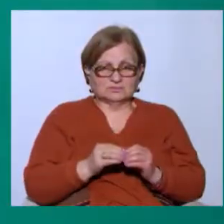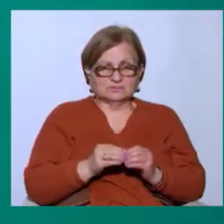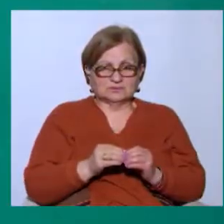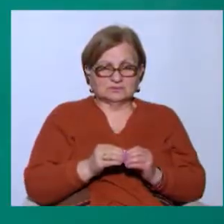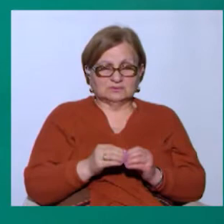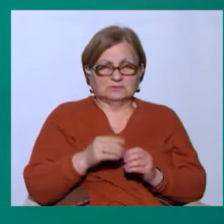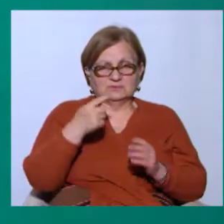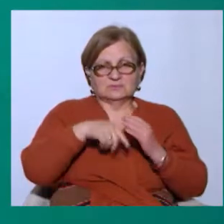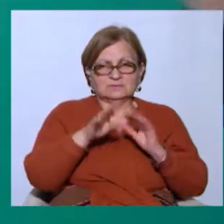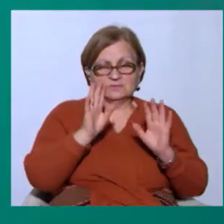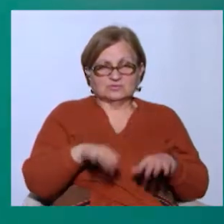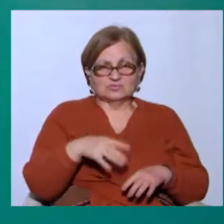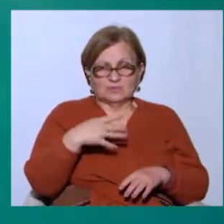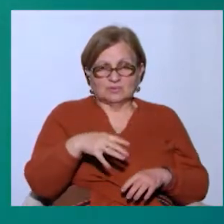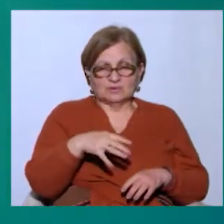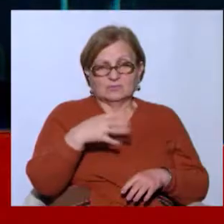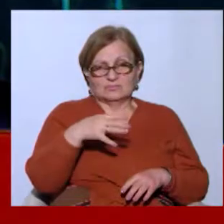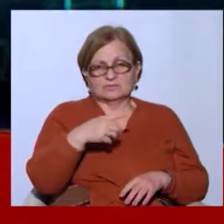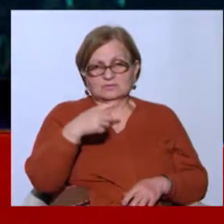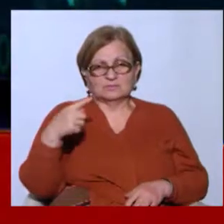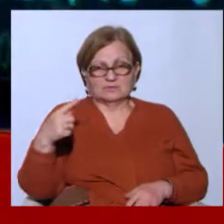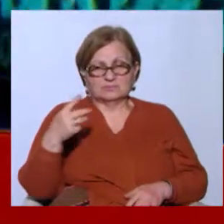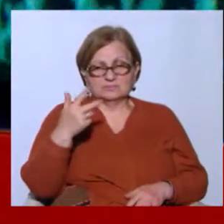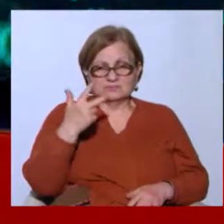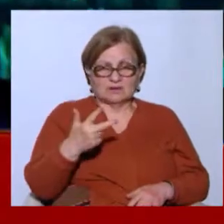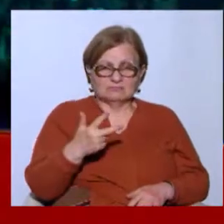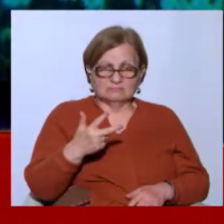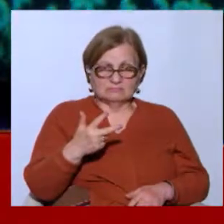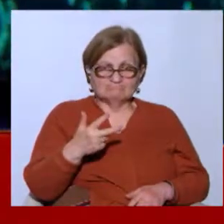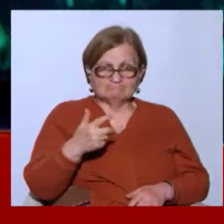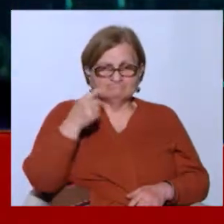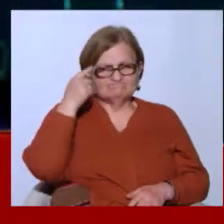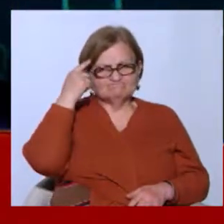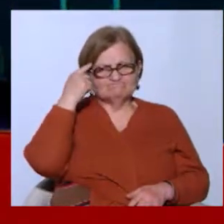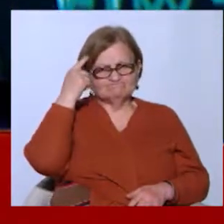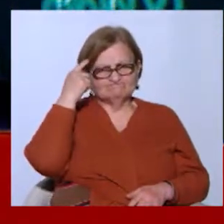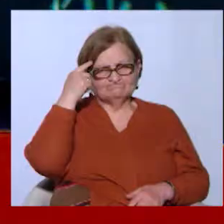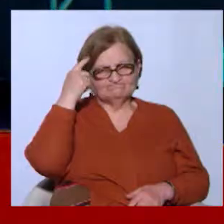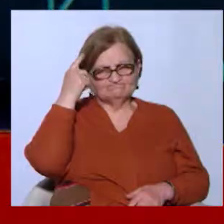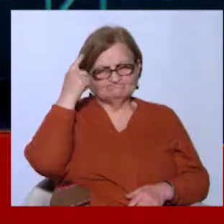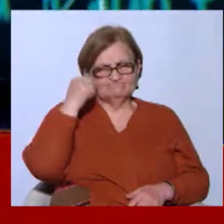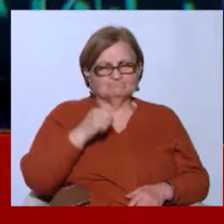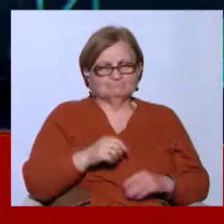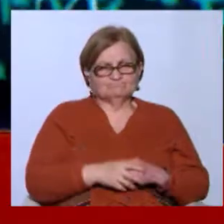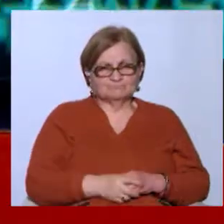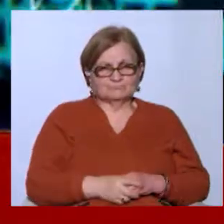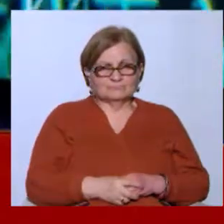ანუ 40. და ახლა 40-ს უნდა დავაკლო 3. ისევ დავიწყე ფიქრი.